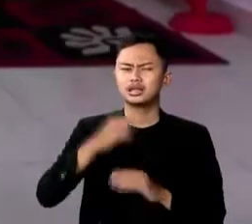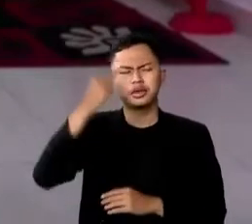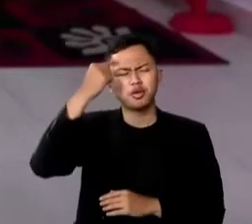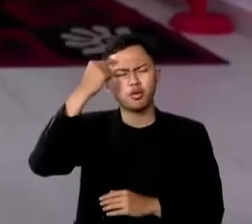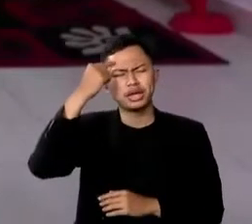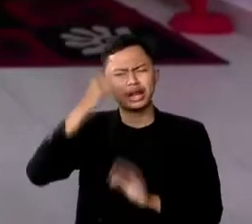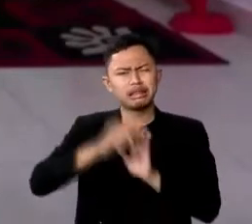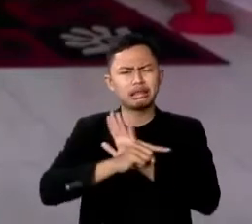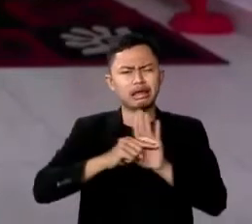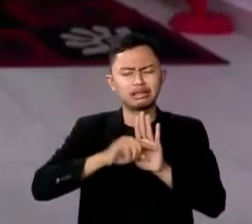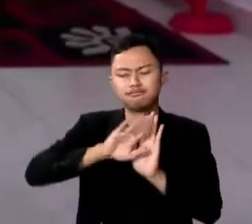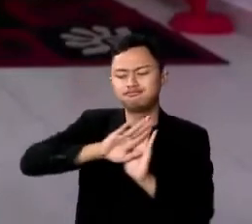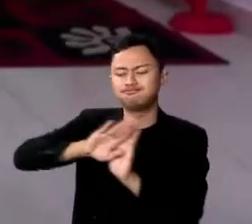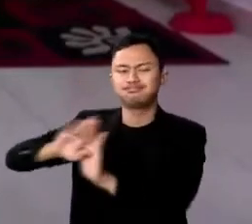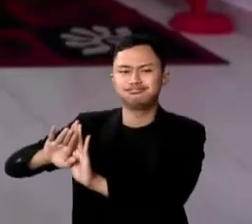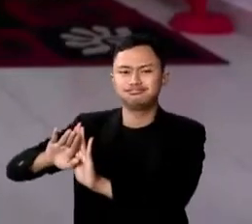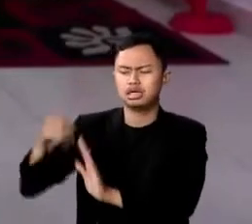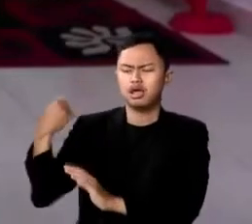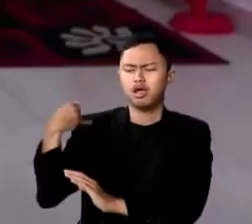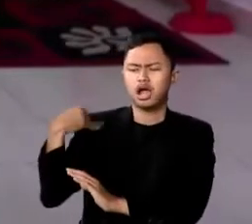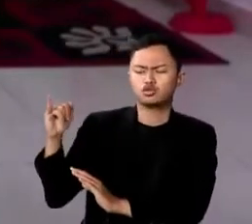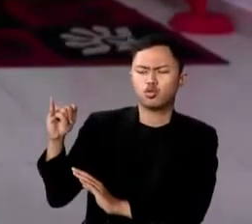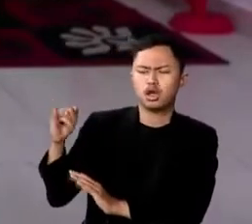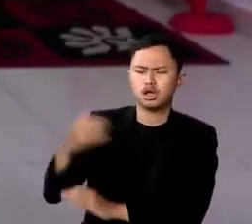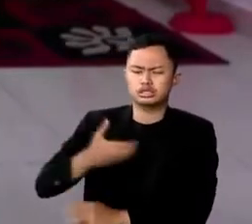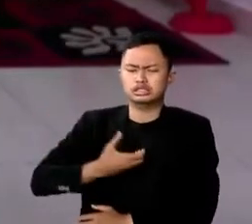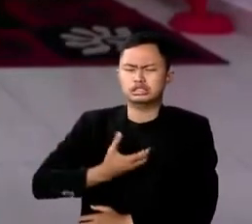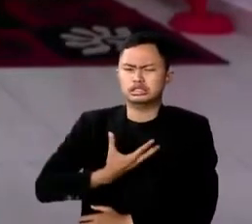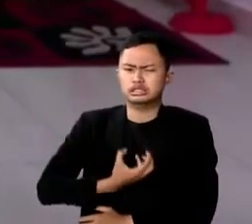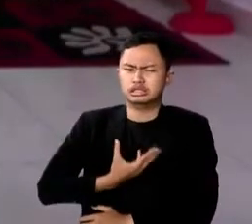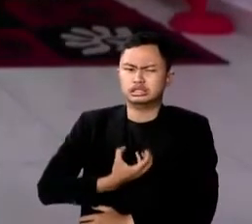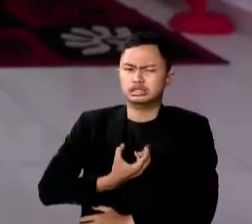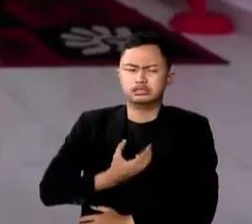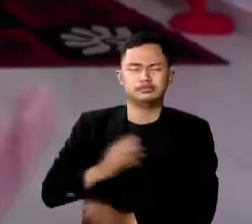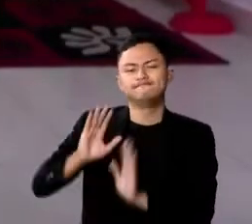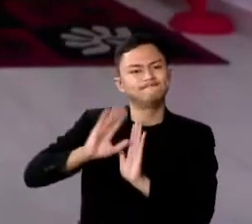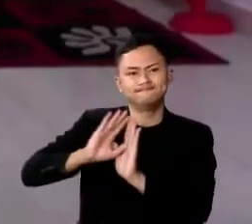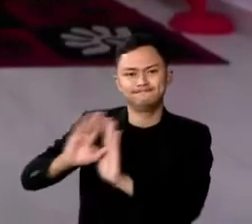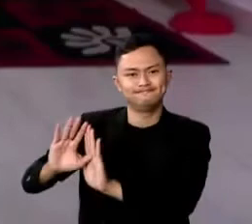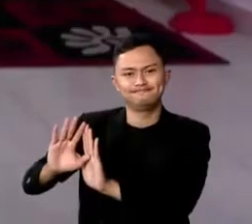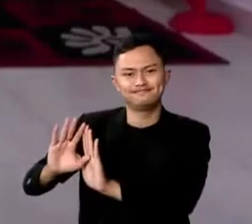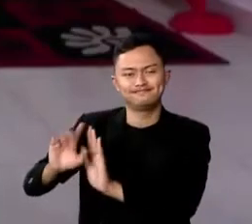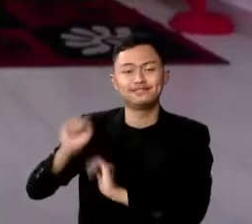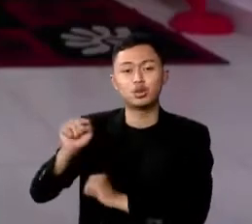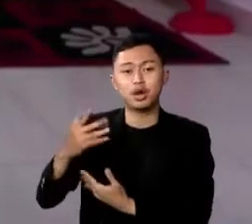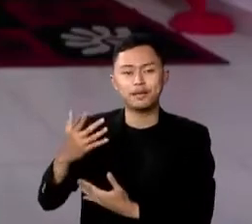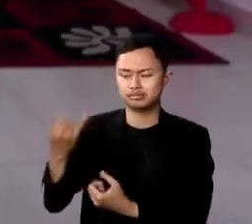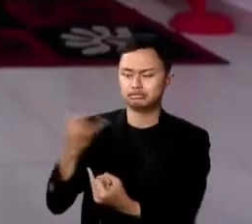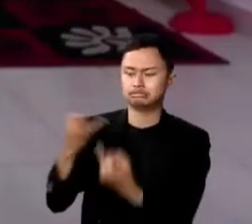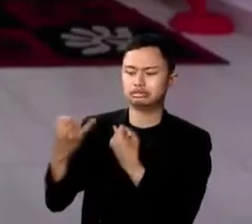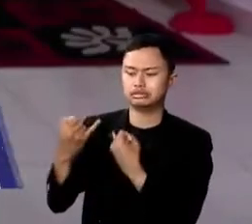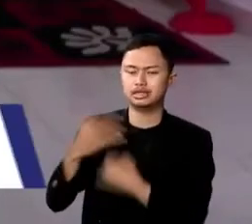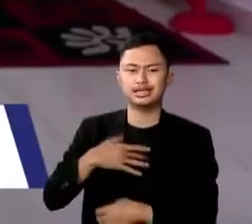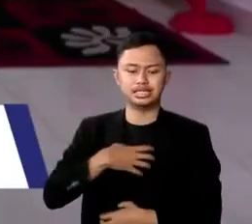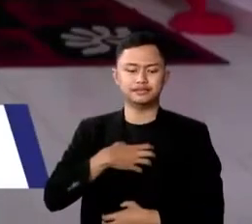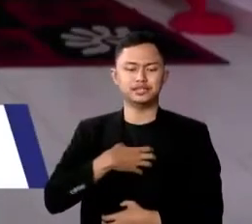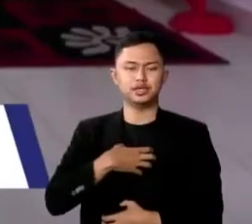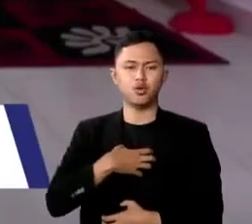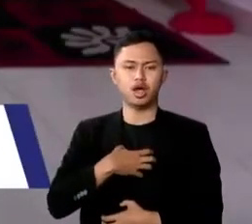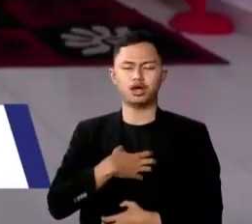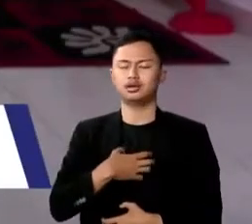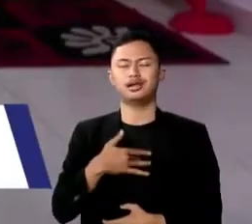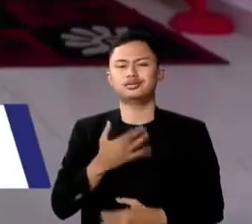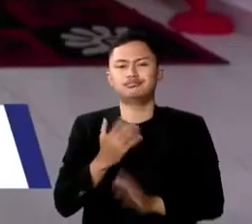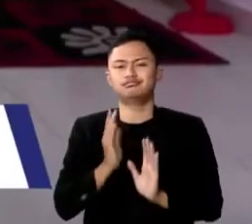dari pikiran negatif dari benci dari dendam dari iri dengki itu sekadarnya mengganggu kita pengawet kesehatan jiwa